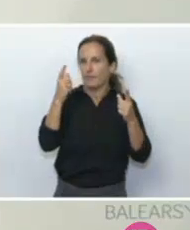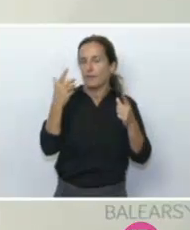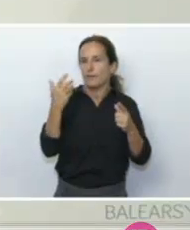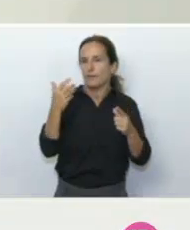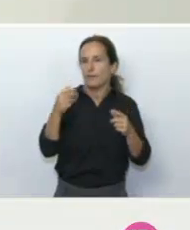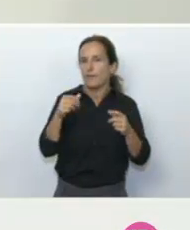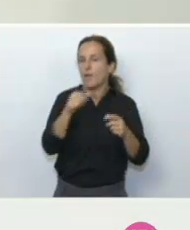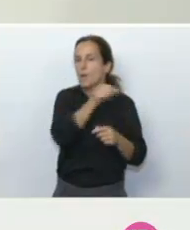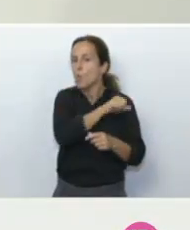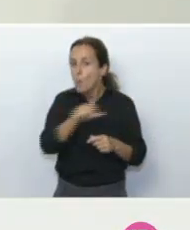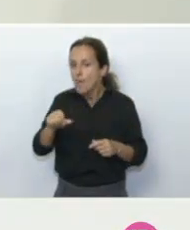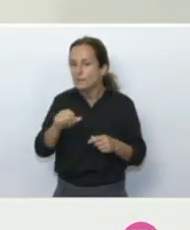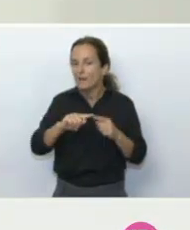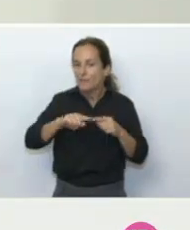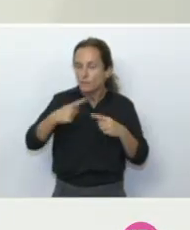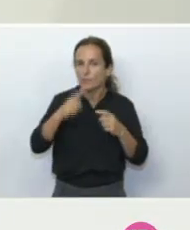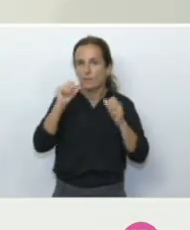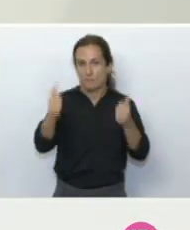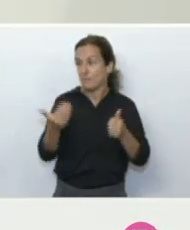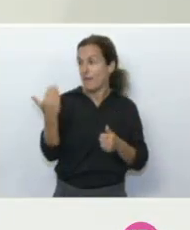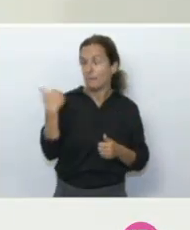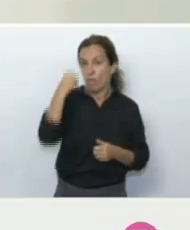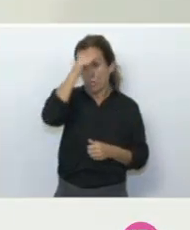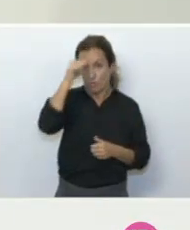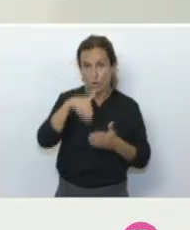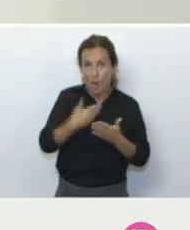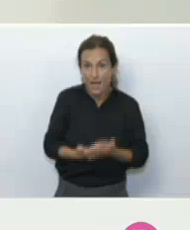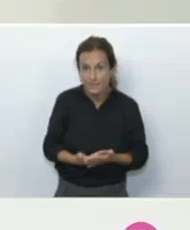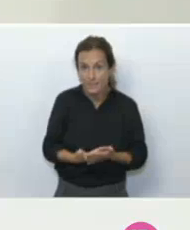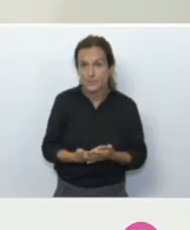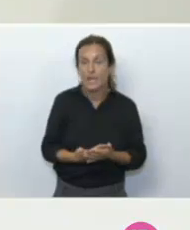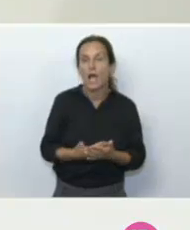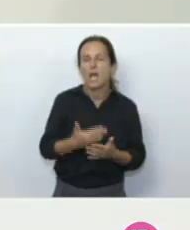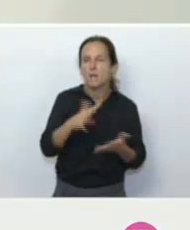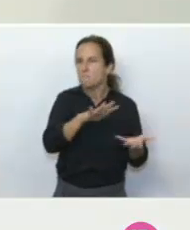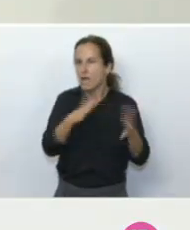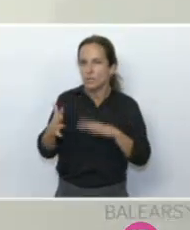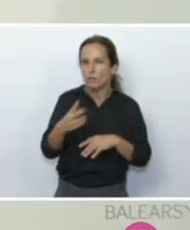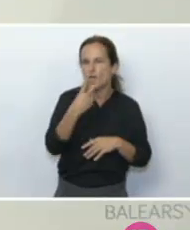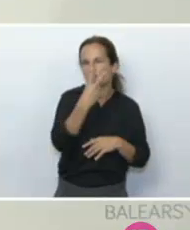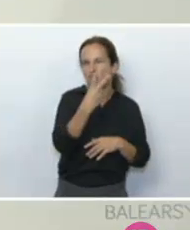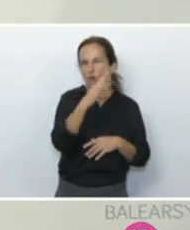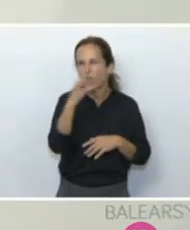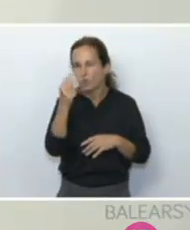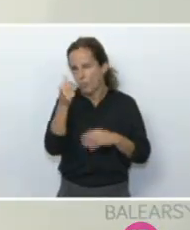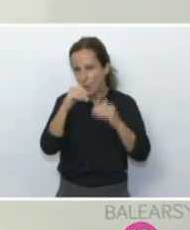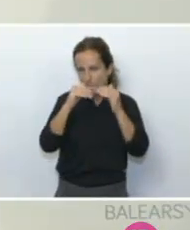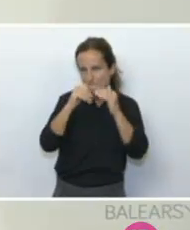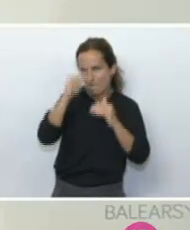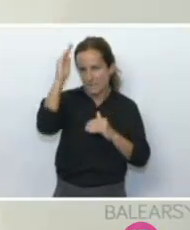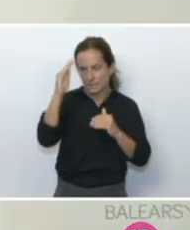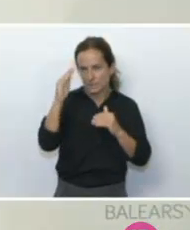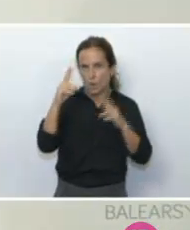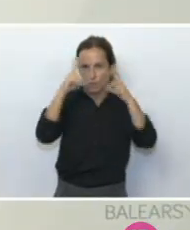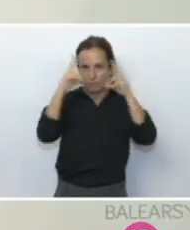dos o tres darrers dies. Des de diumenge, el nombre de casos se situa al voltant del 200 i poc, no dues setmanes,